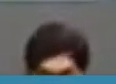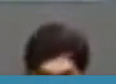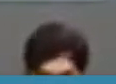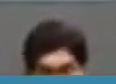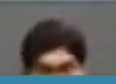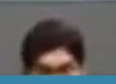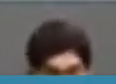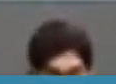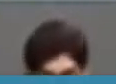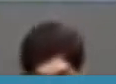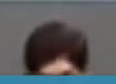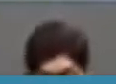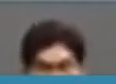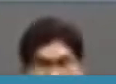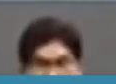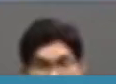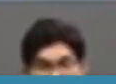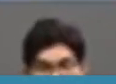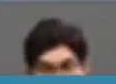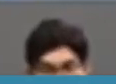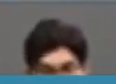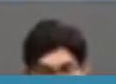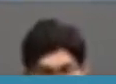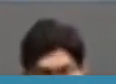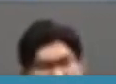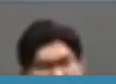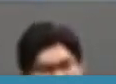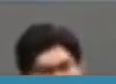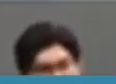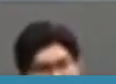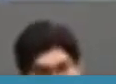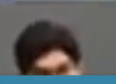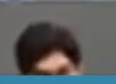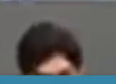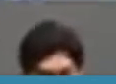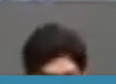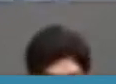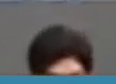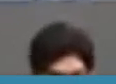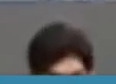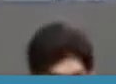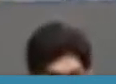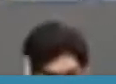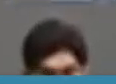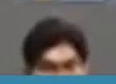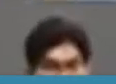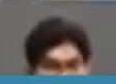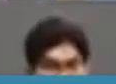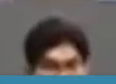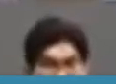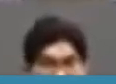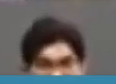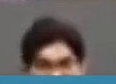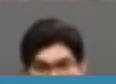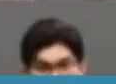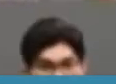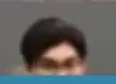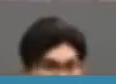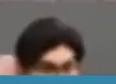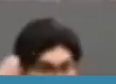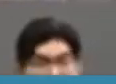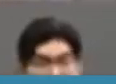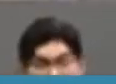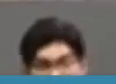าหน้าที่ของรัฐซึ่งสำนักงานได้ดูแลเรื่องนี้อยู่ณวันนี้ยังไม่มีการรายงานจ